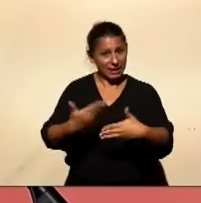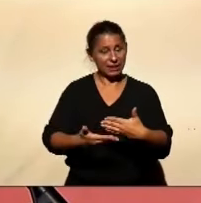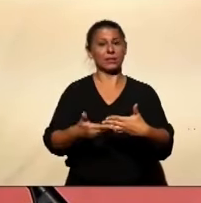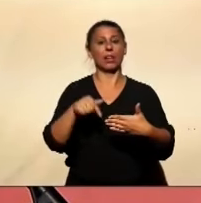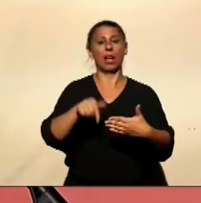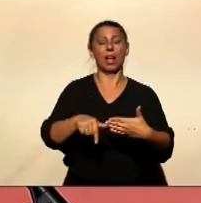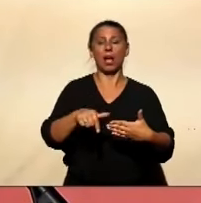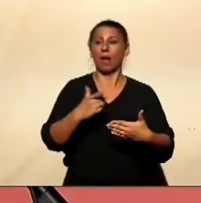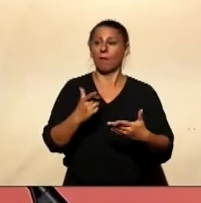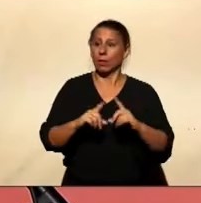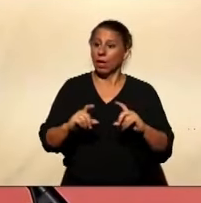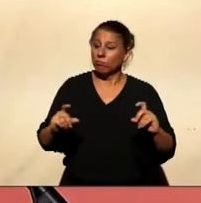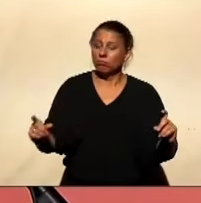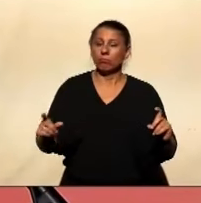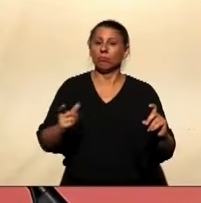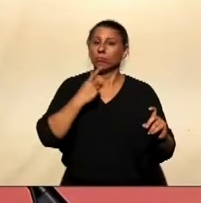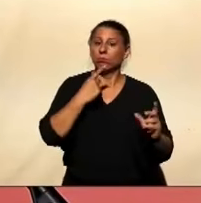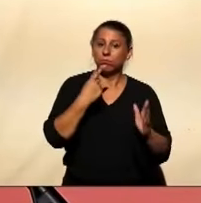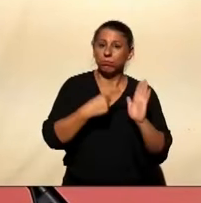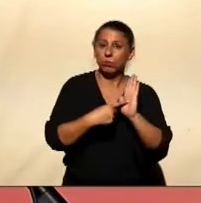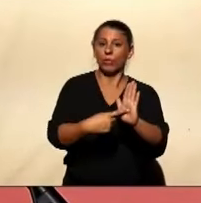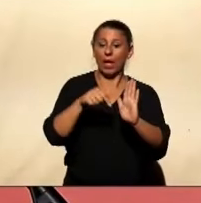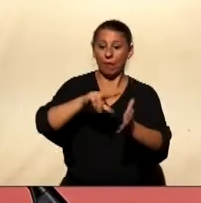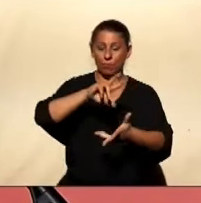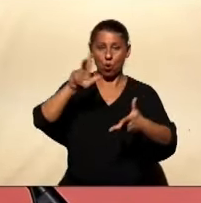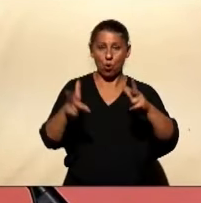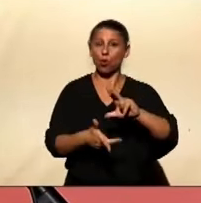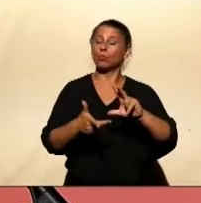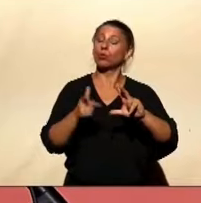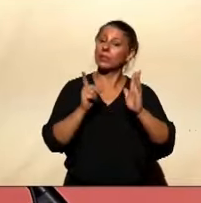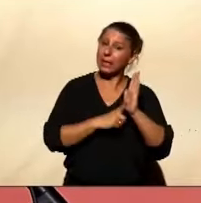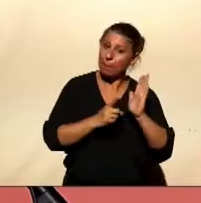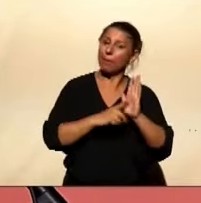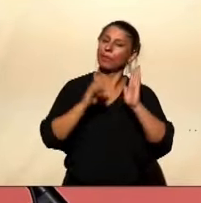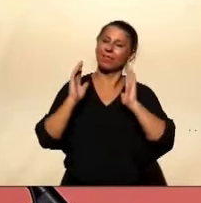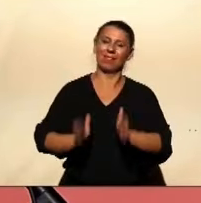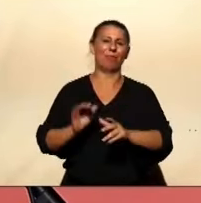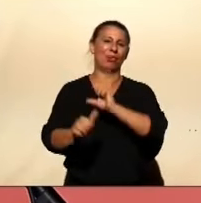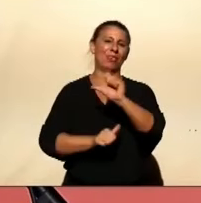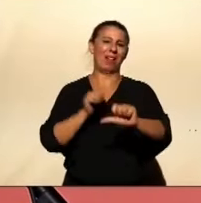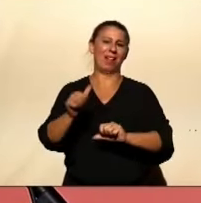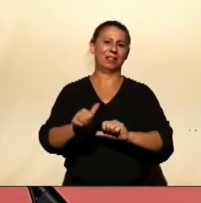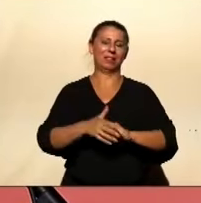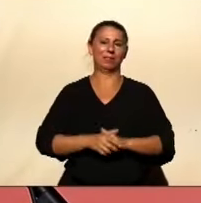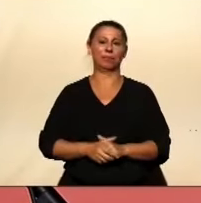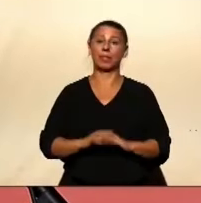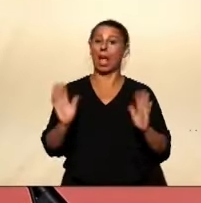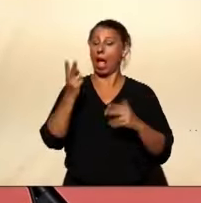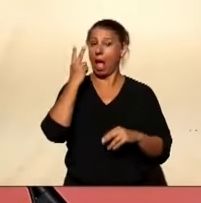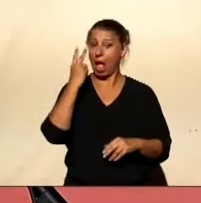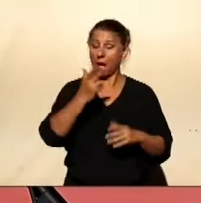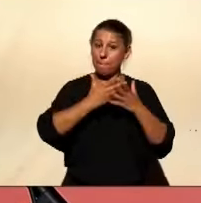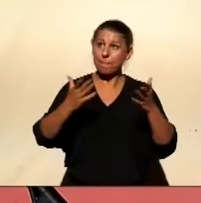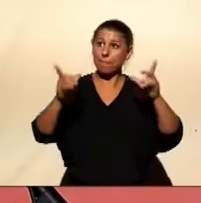που μαρτυρούν ότι αυτός ο κόσμος και πρέπει και μπορεί να αλλάξει. Αν δούμε τη